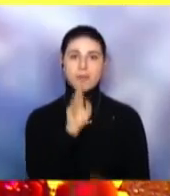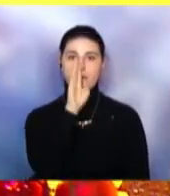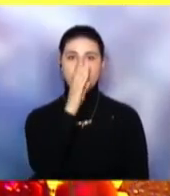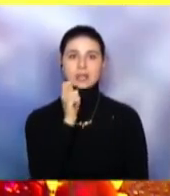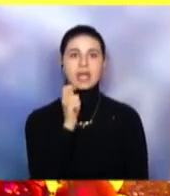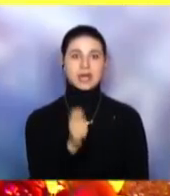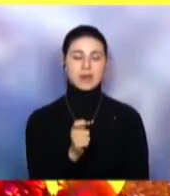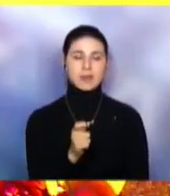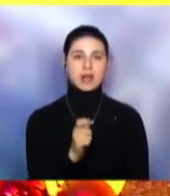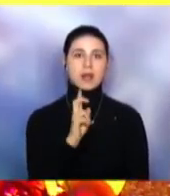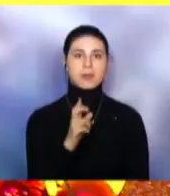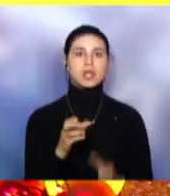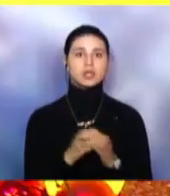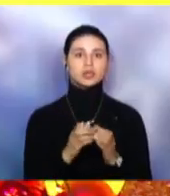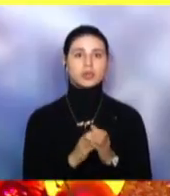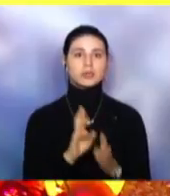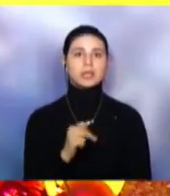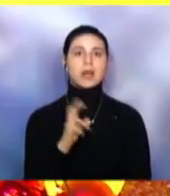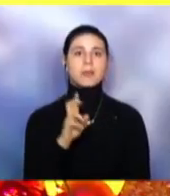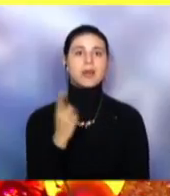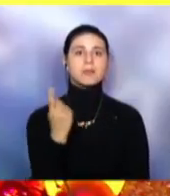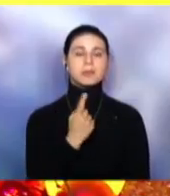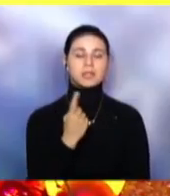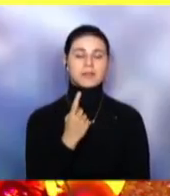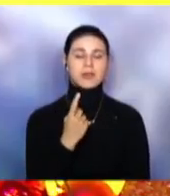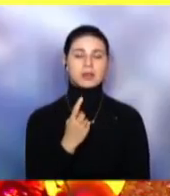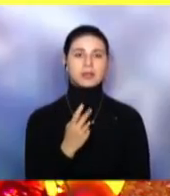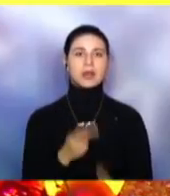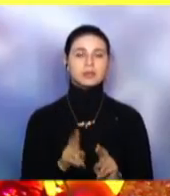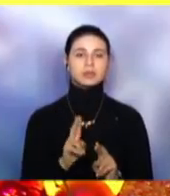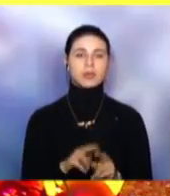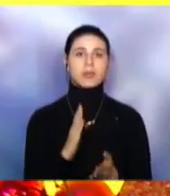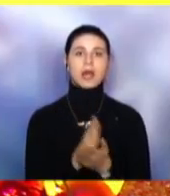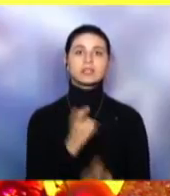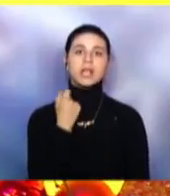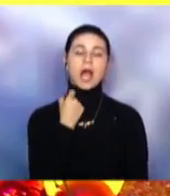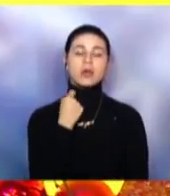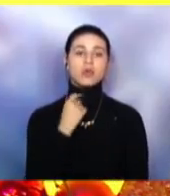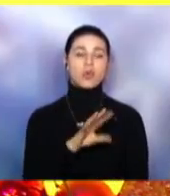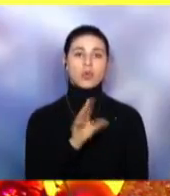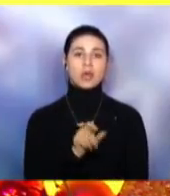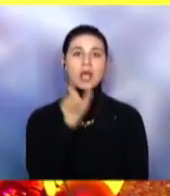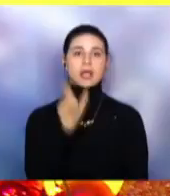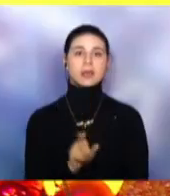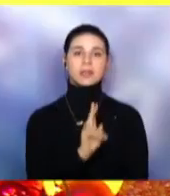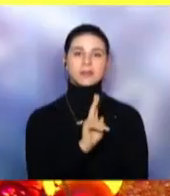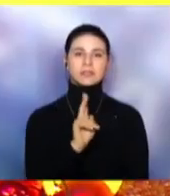ვიტამინებს და განსაკუთრებით ბ1 ვიტამინს, თიამინს. ამიტომ არის, რომ ალკოჰოლიკებს, ანუ ადამიანებს,